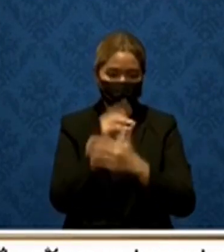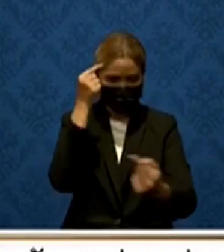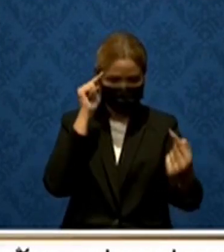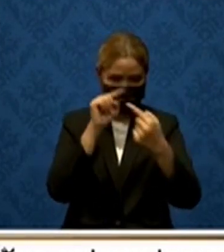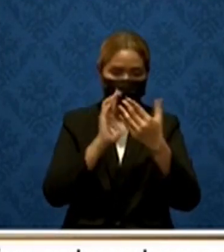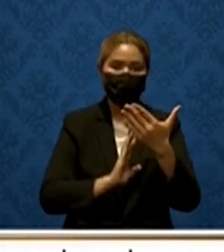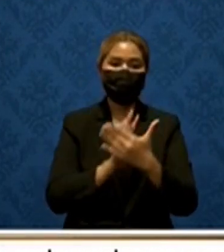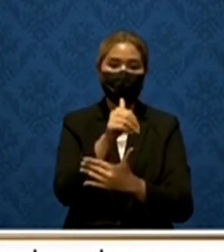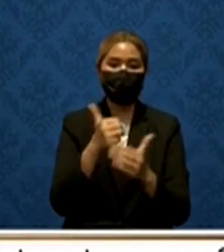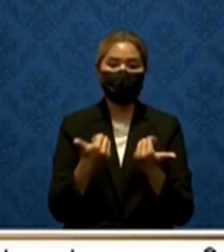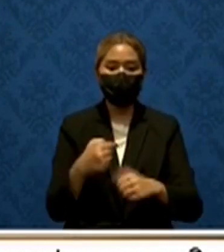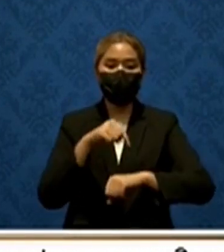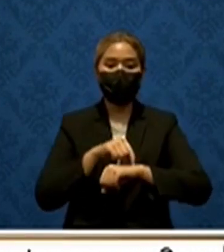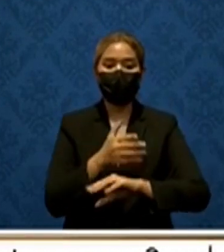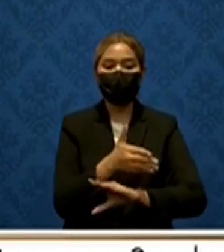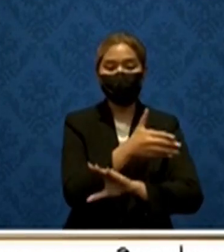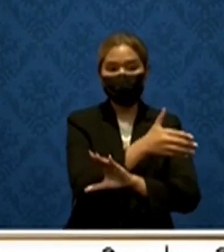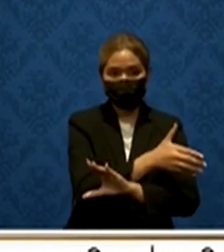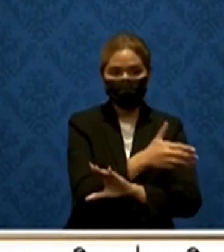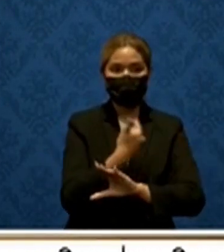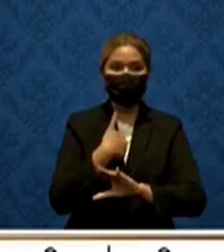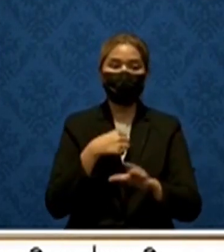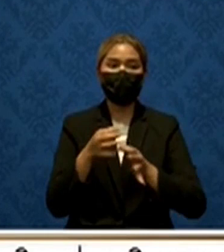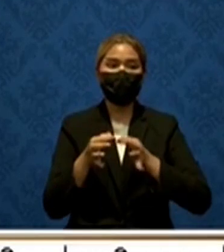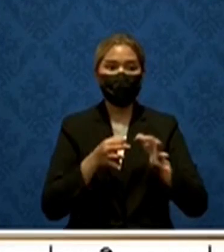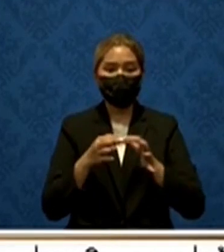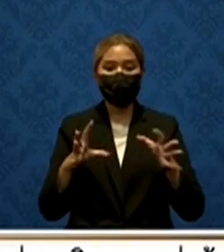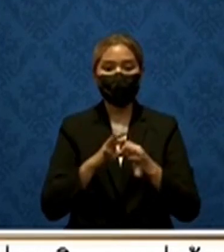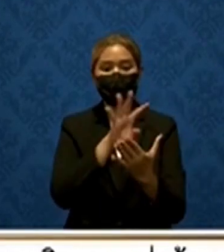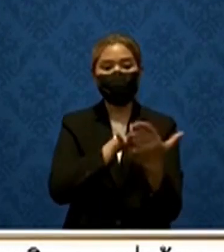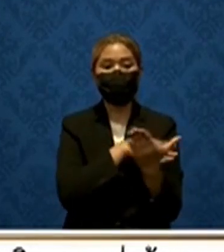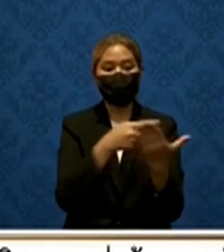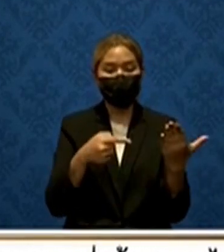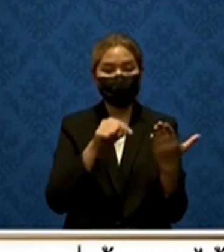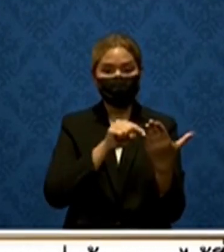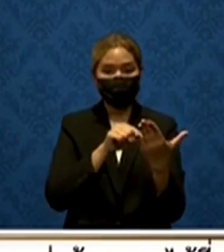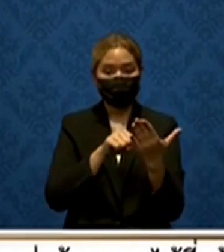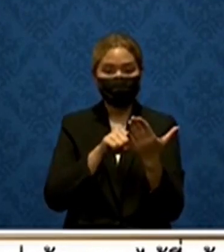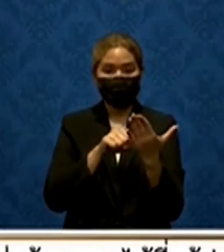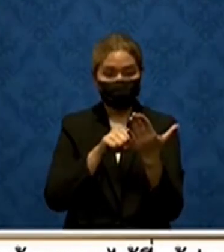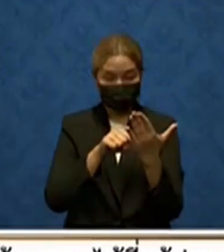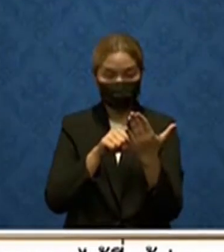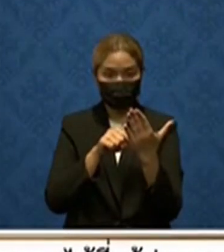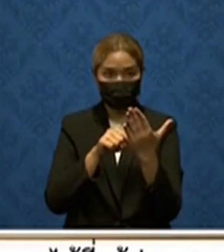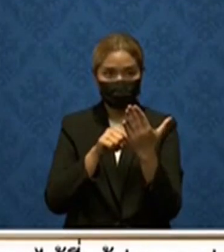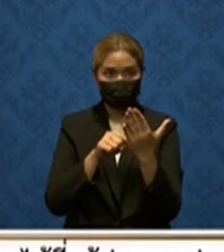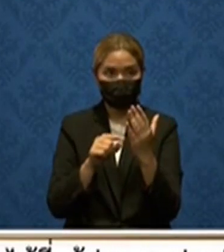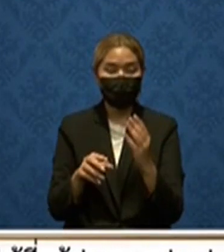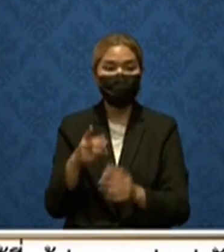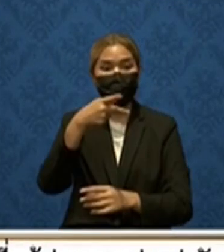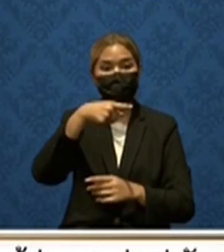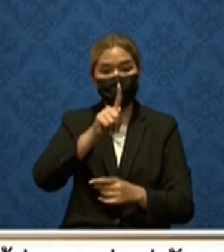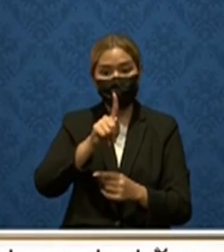และในช่วงระยะเวลาที่ผ่านมาผมก็ใช้หักอันนี้แ้แต่เรองปามปามตอนนี้เราส่งออกเยอะมากนะครั